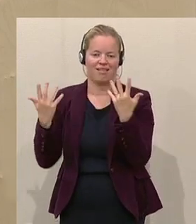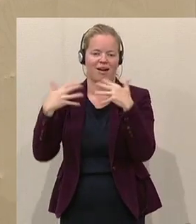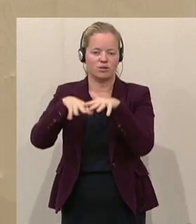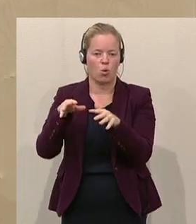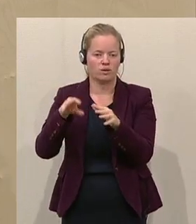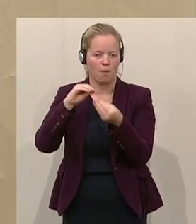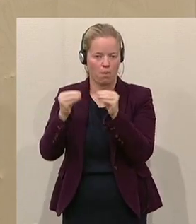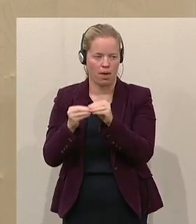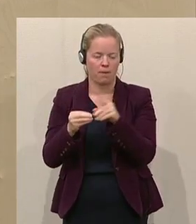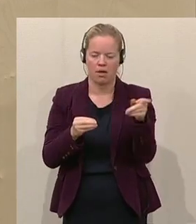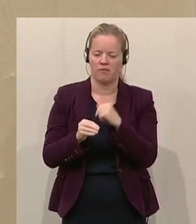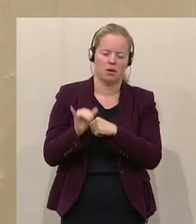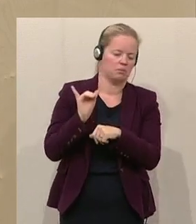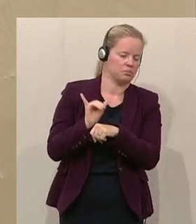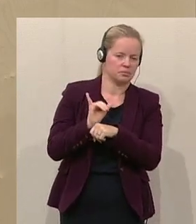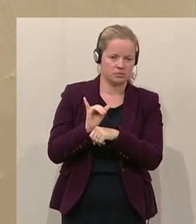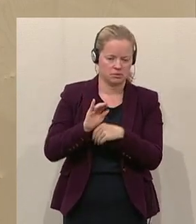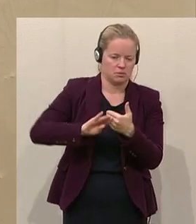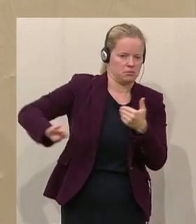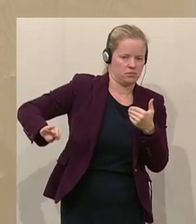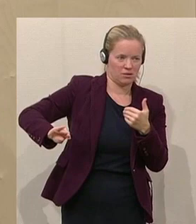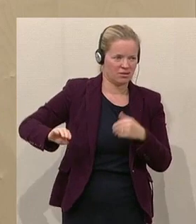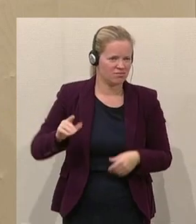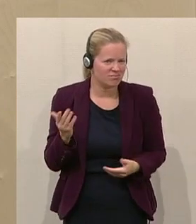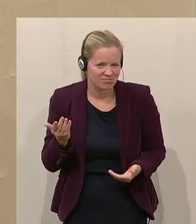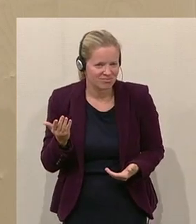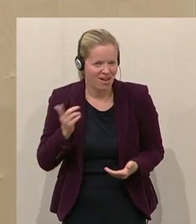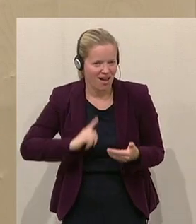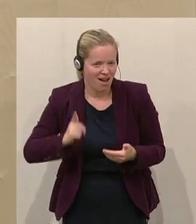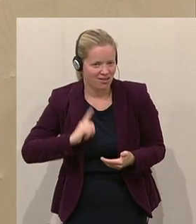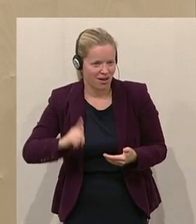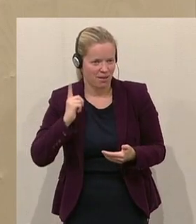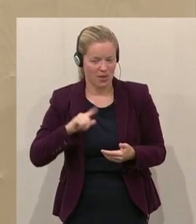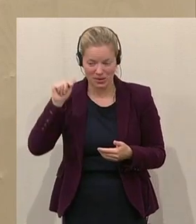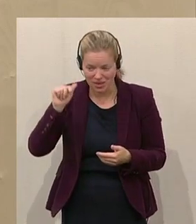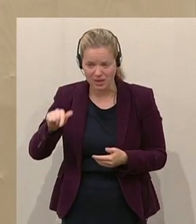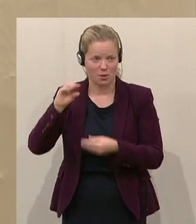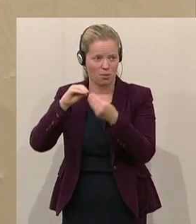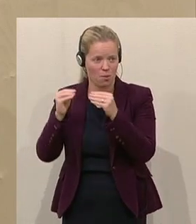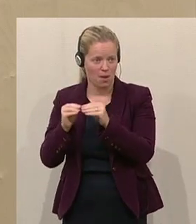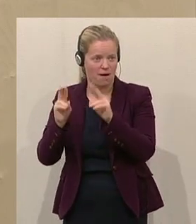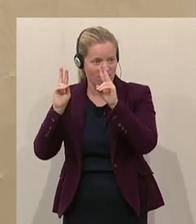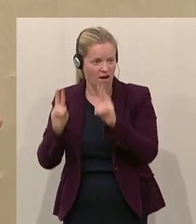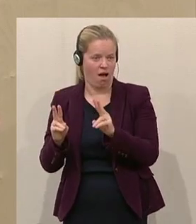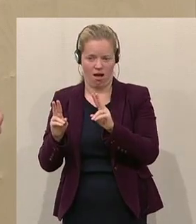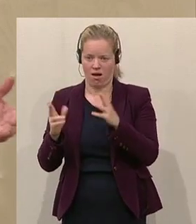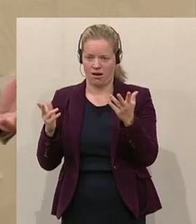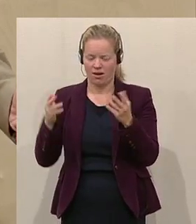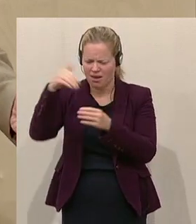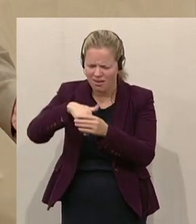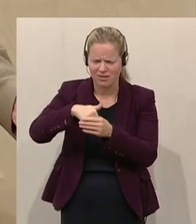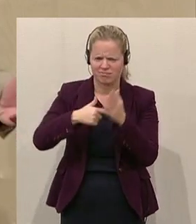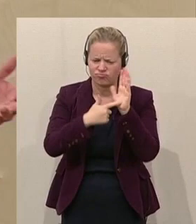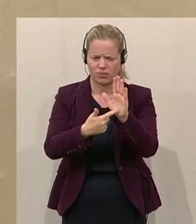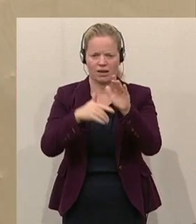Bildungswesen. Da muss man ganz klar sagen, das ist leider Gottes ein exogenes Problem, wo wir uns stellen müssen, wo wir ein Problem haben mit der deutschen Sprache,